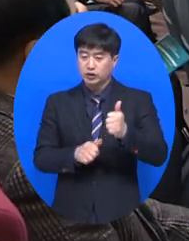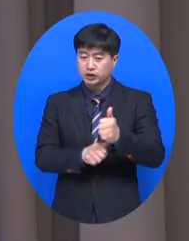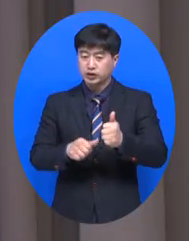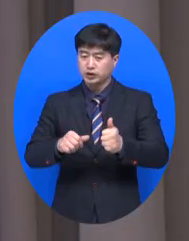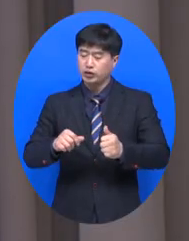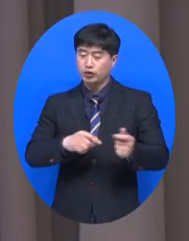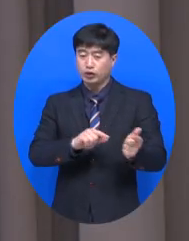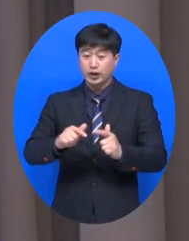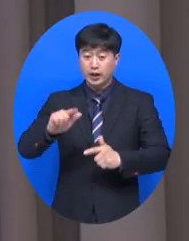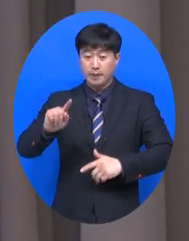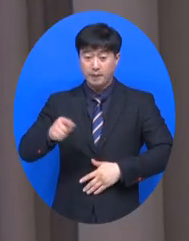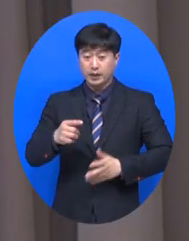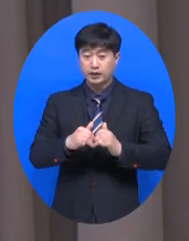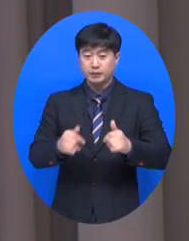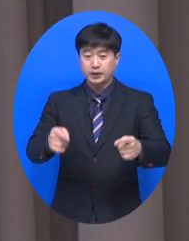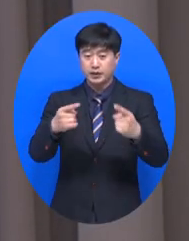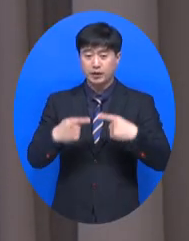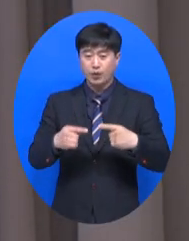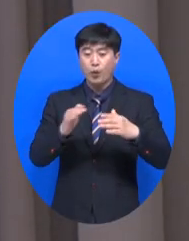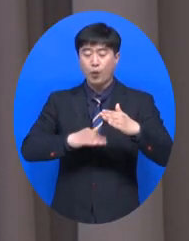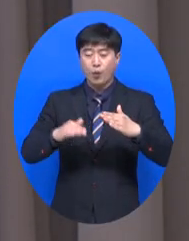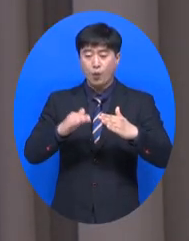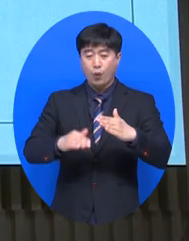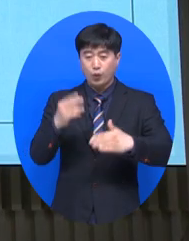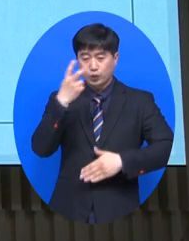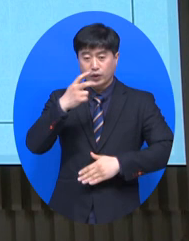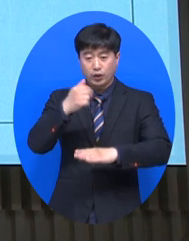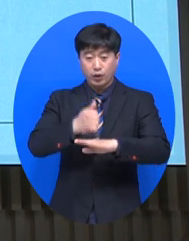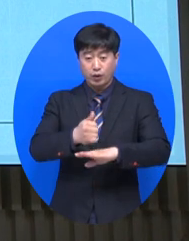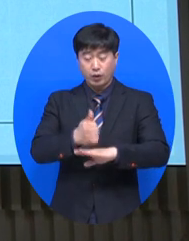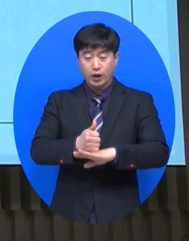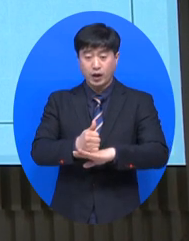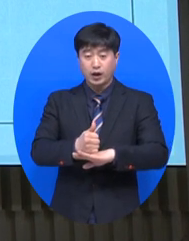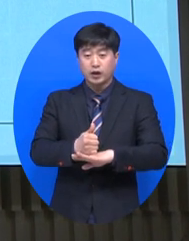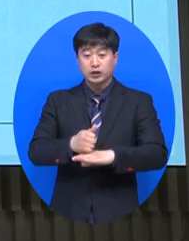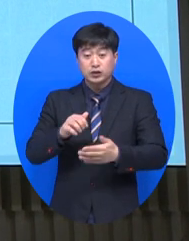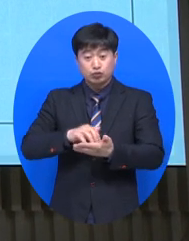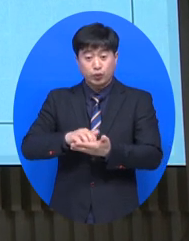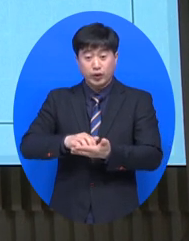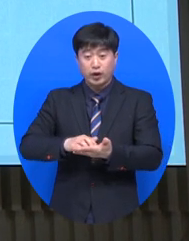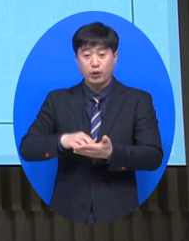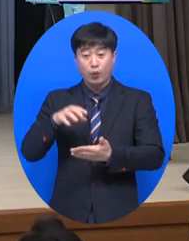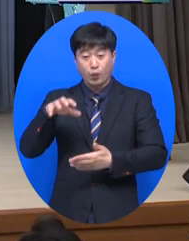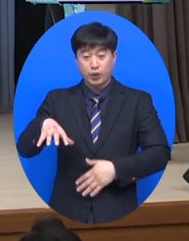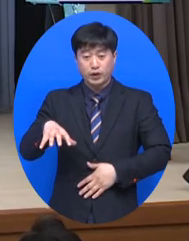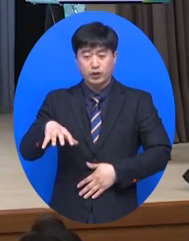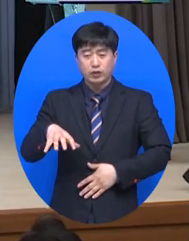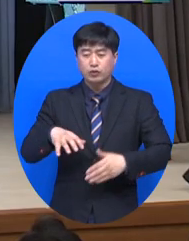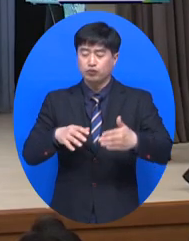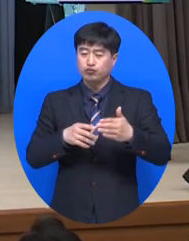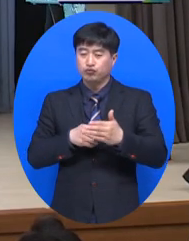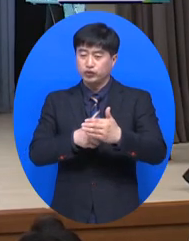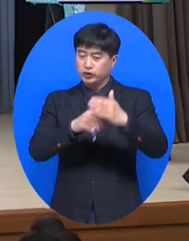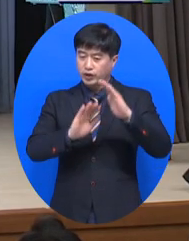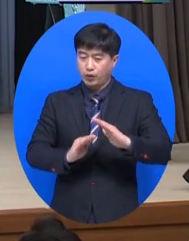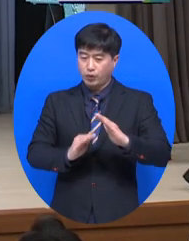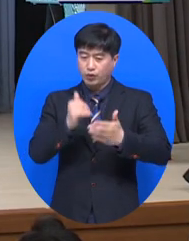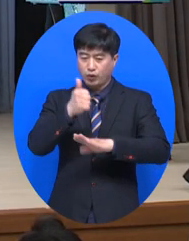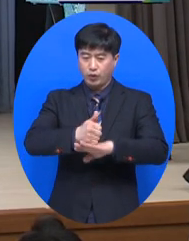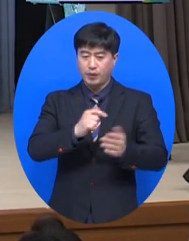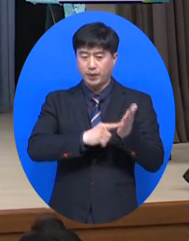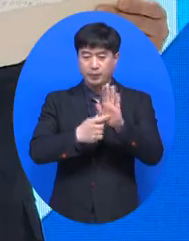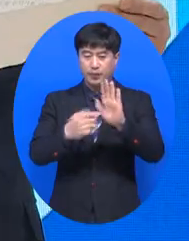가운데 공론조사를 수행한 한국리서치가 경기 북부 특별자치도 공론조사 추진 경과와 결과를